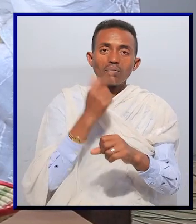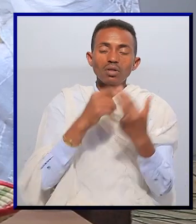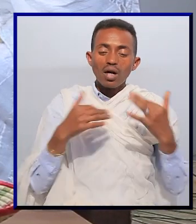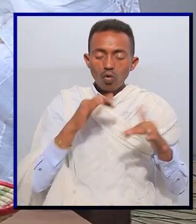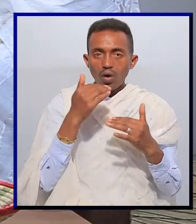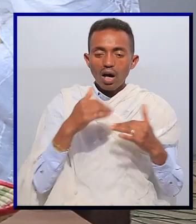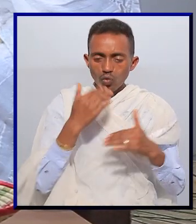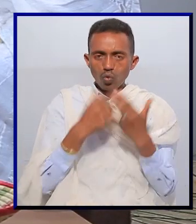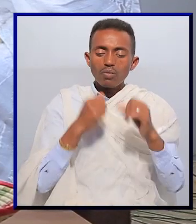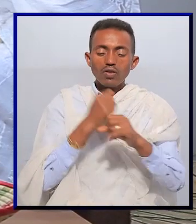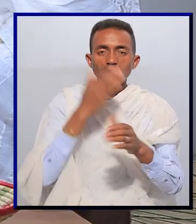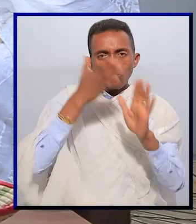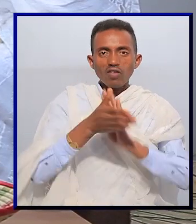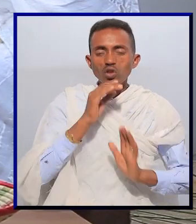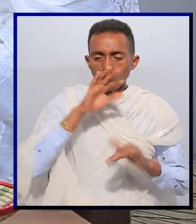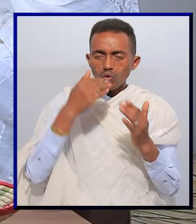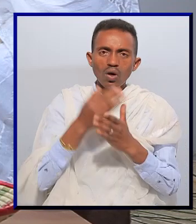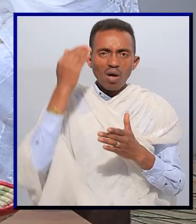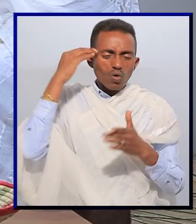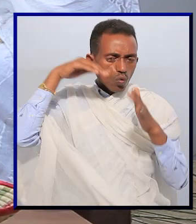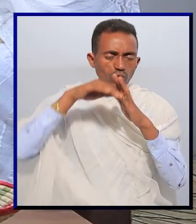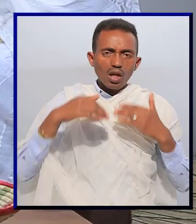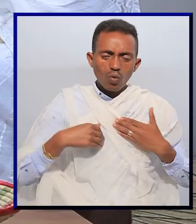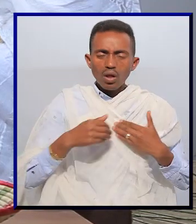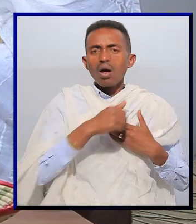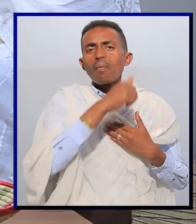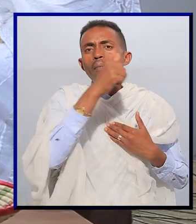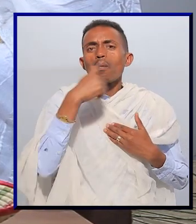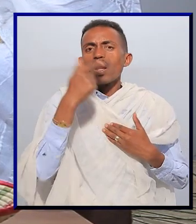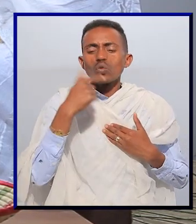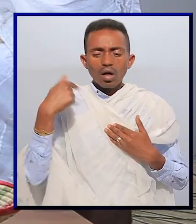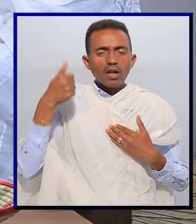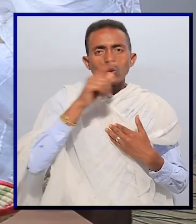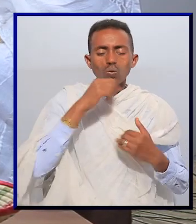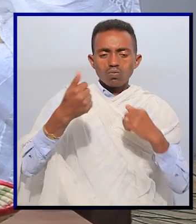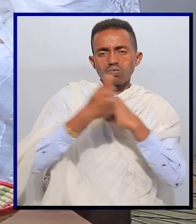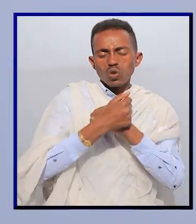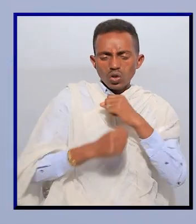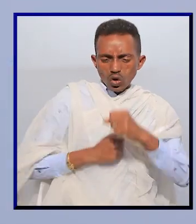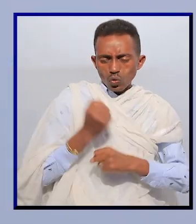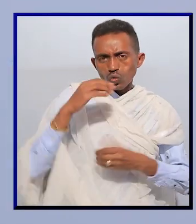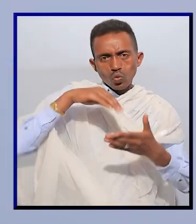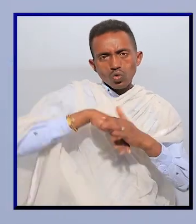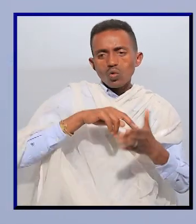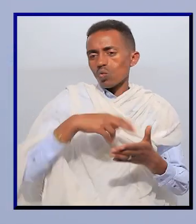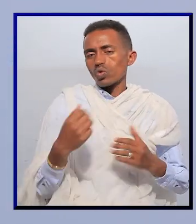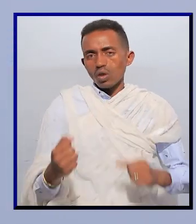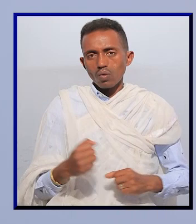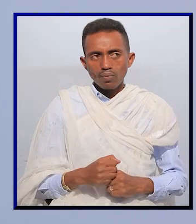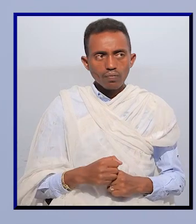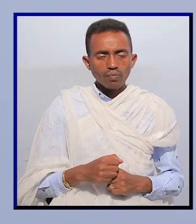እንስሳት መስራት የማይገባውን ስራ ስለሰሩ ህሊናቸው ውስጣቸው ላይ ያለው ማንነታቸው ስለሚከሳቸው ጭንቀት ውስጥ